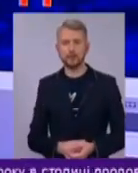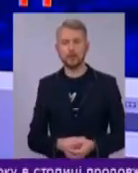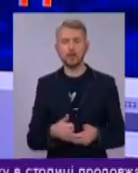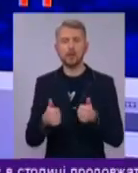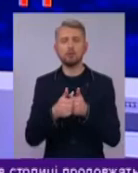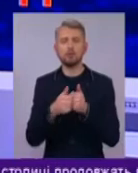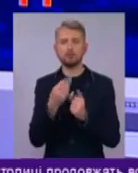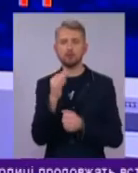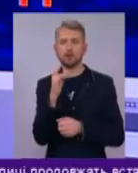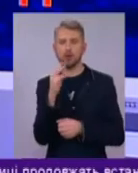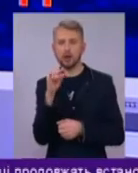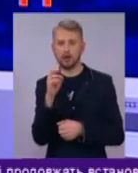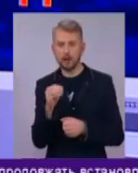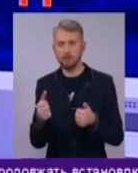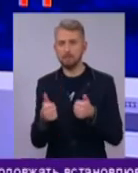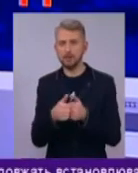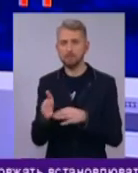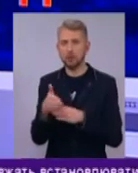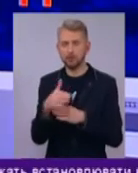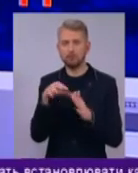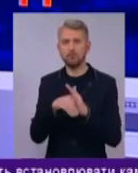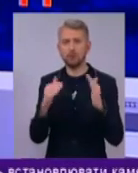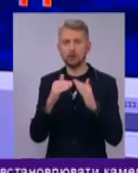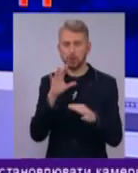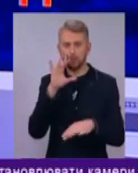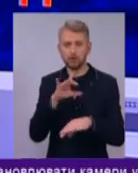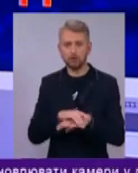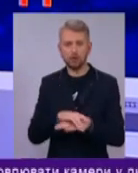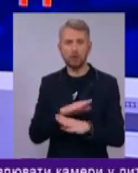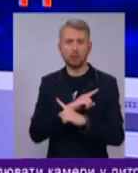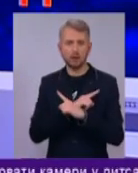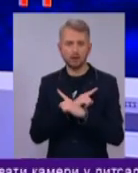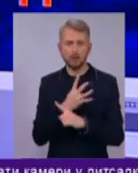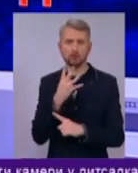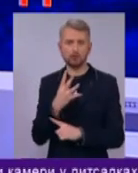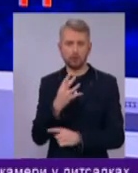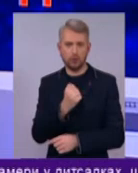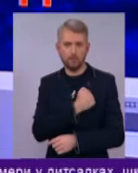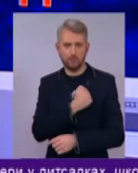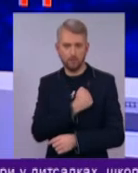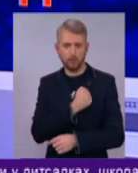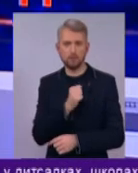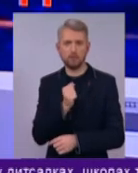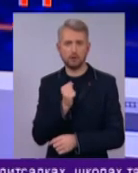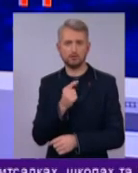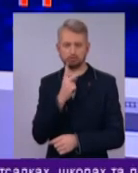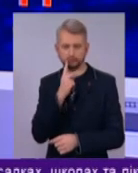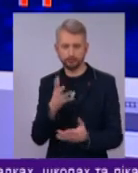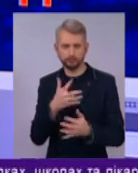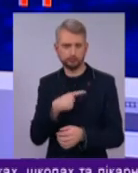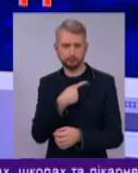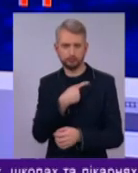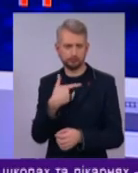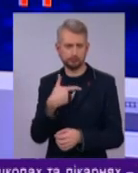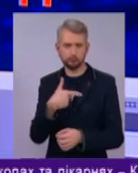Поблизу Широкиного під Маріуполем у будинку виявлено тіла чотирьох морських піхотинців з вогнепальними пораненнями.